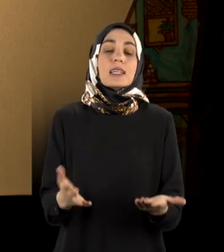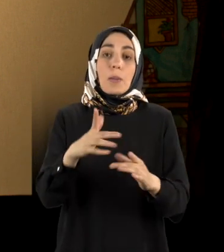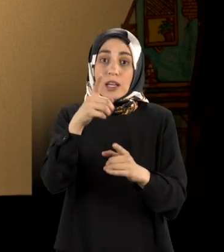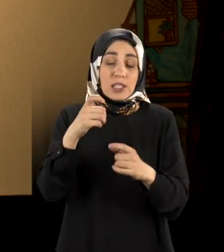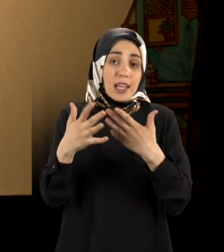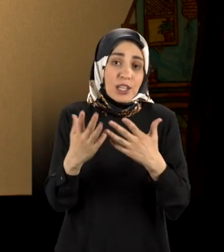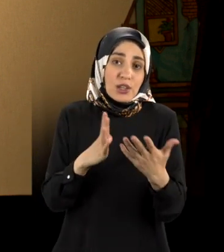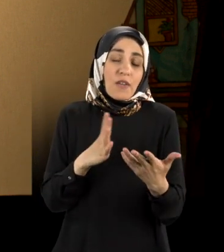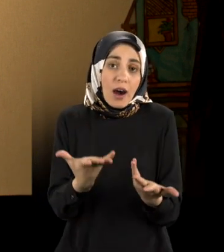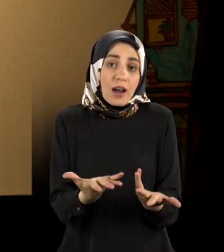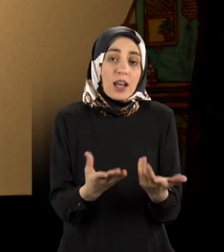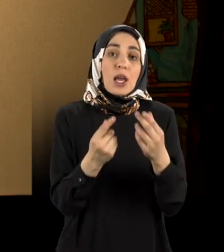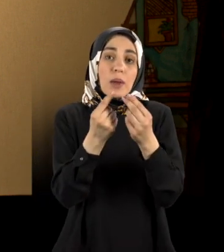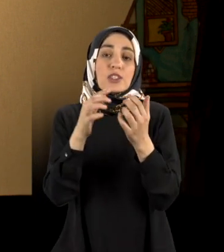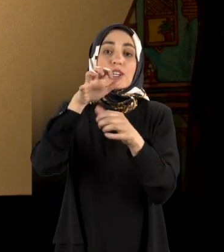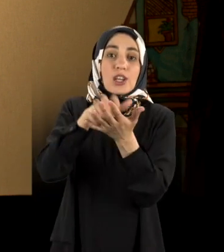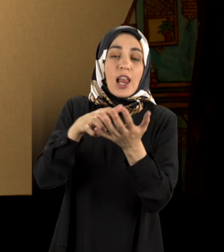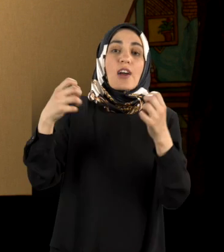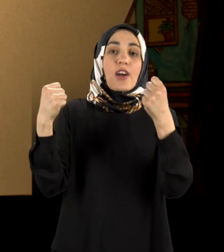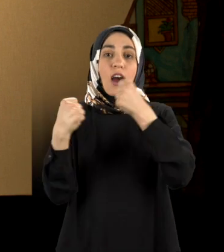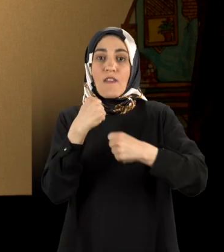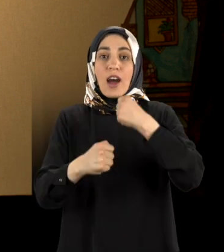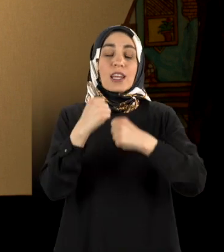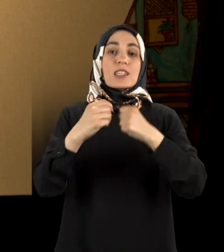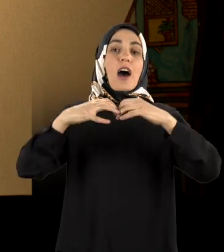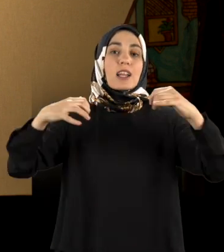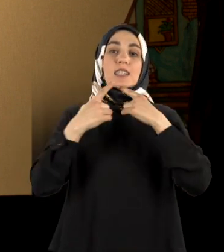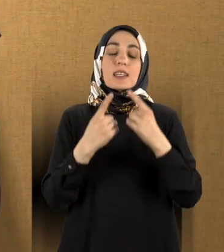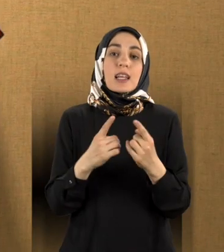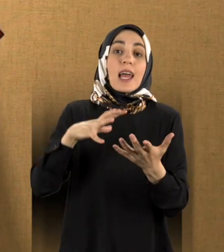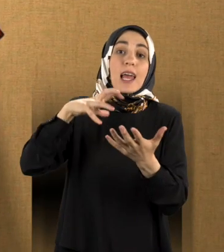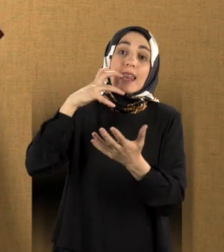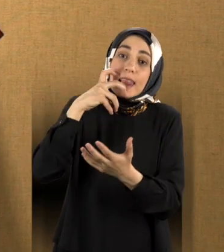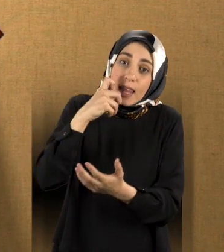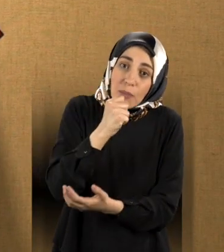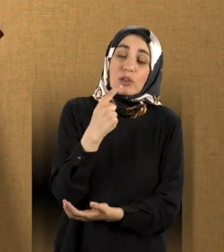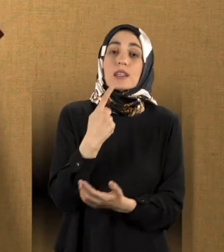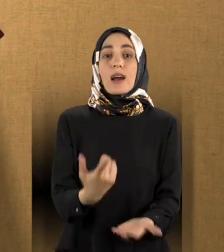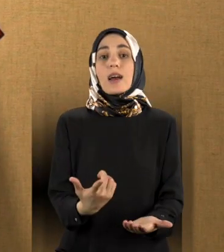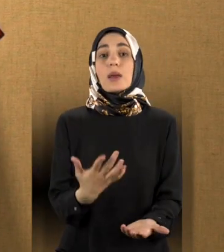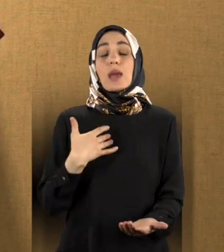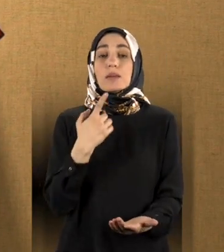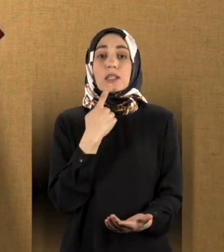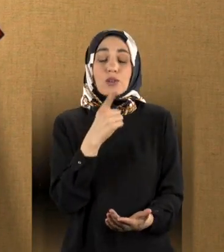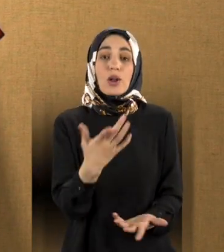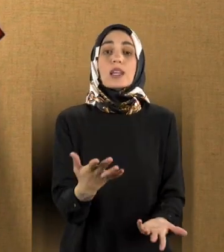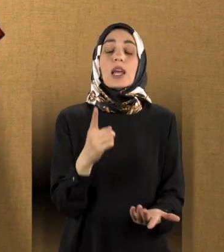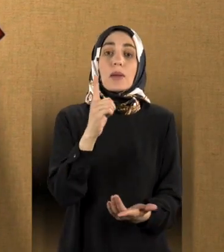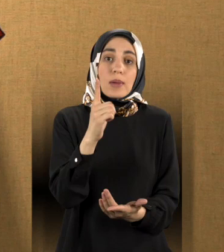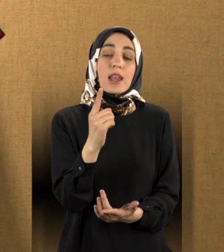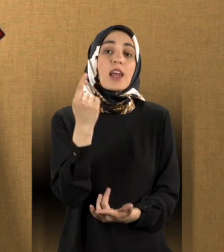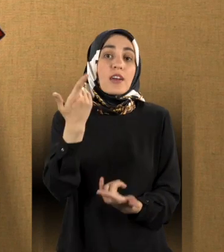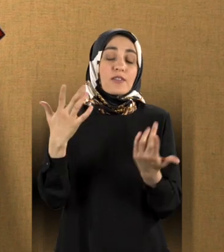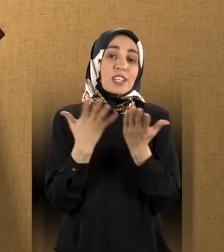Karagöz'ün tabancanın Mecnun şehriyeler pirinçler kavga ediyorlarsa ayrılsınlar diye karagözüm limon sıkarak Benim de sana